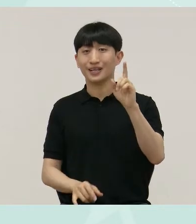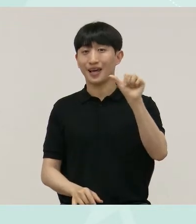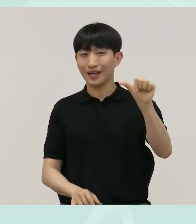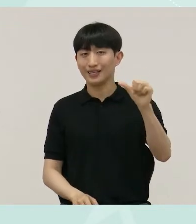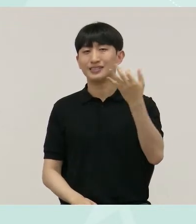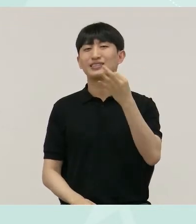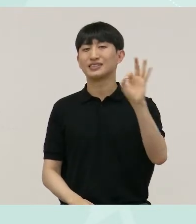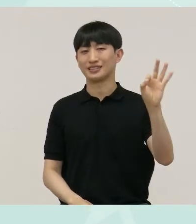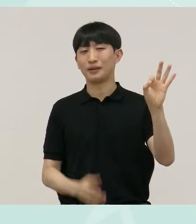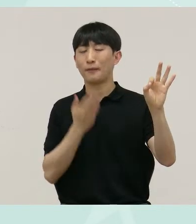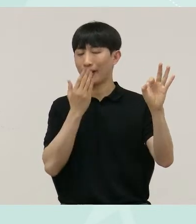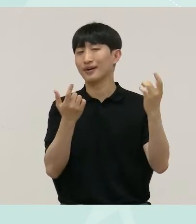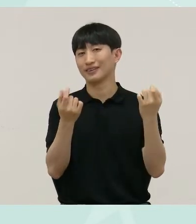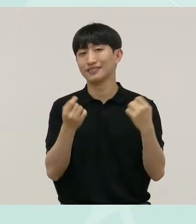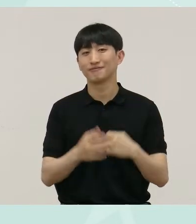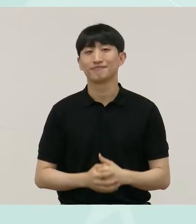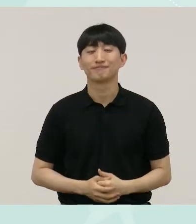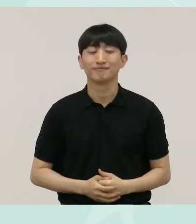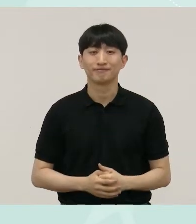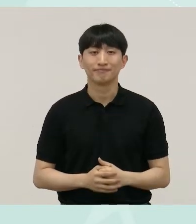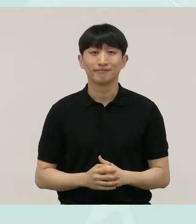있습니다.